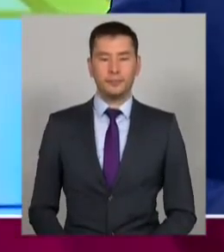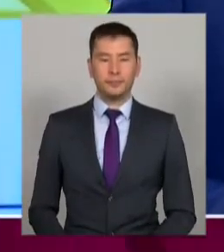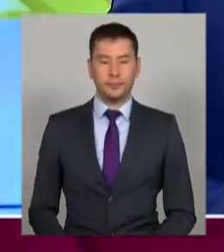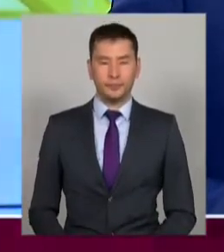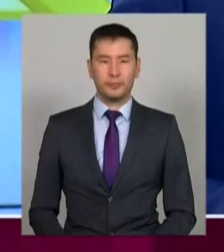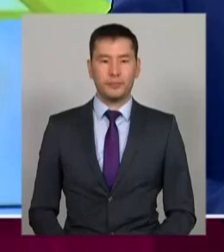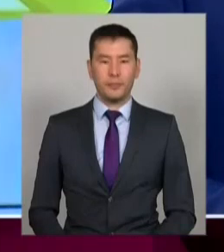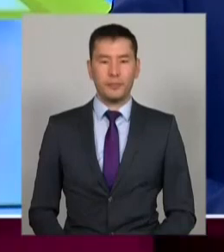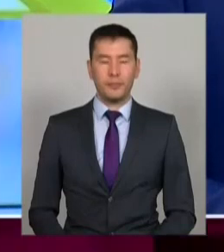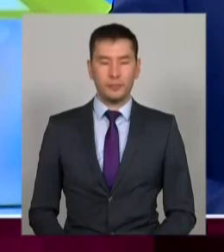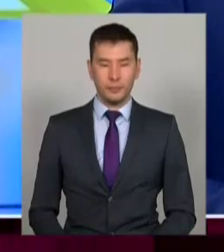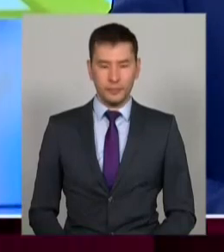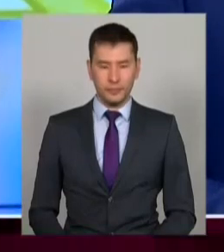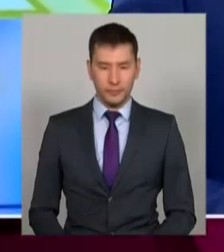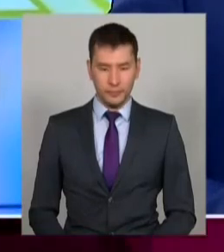Болат Бопайұлы.